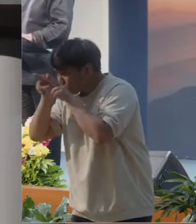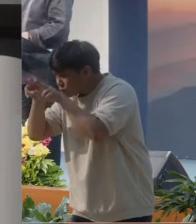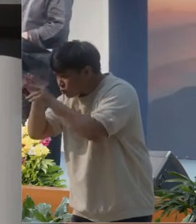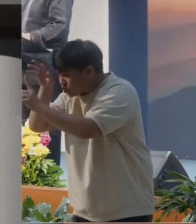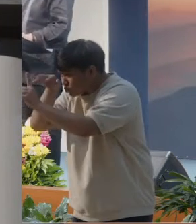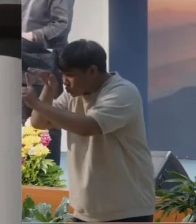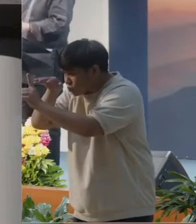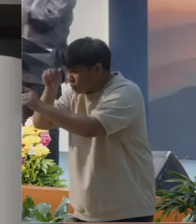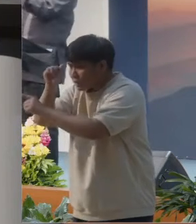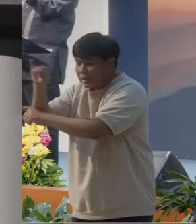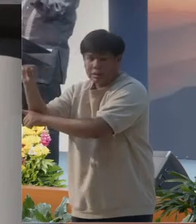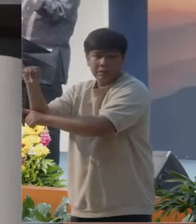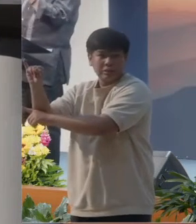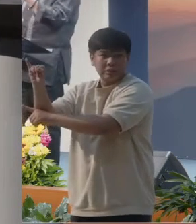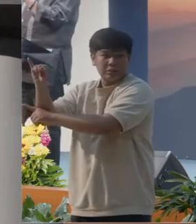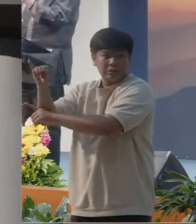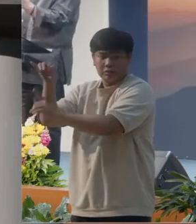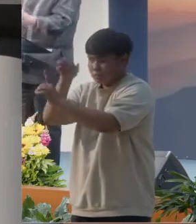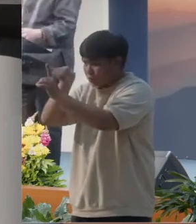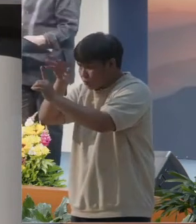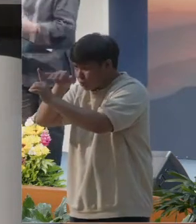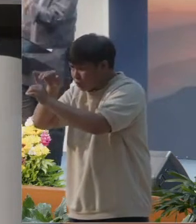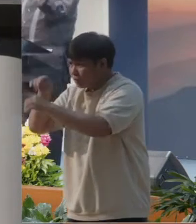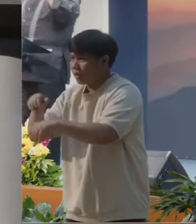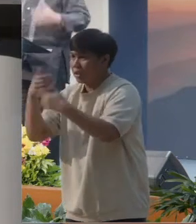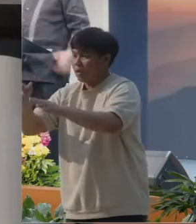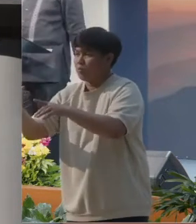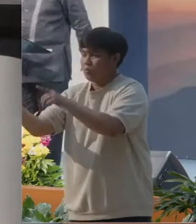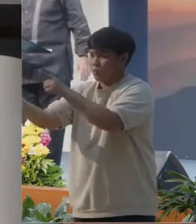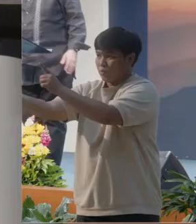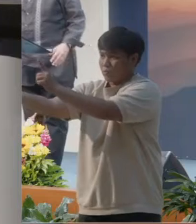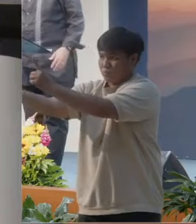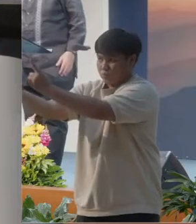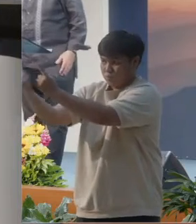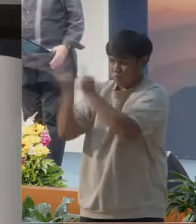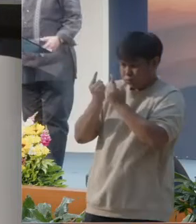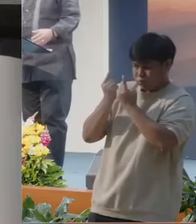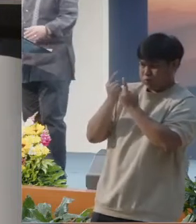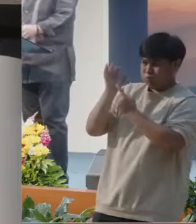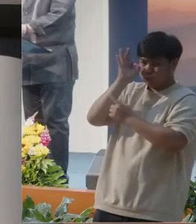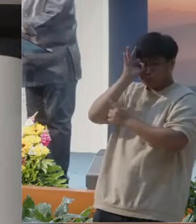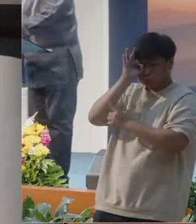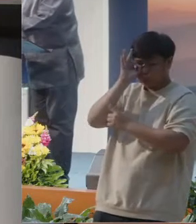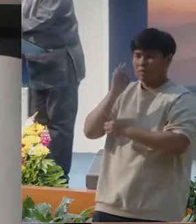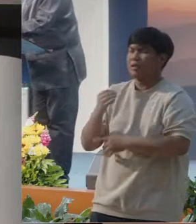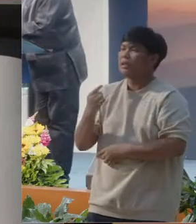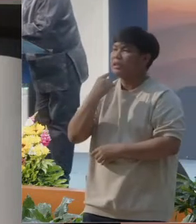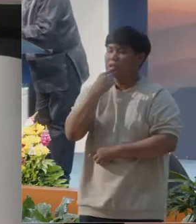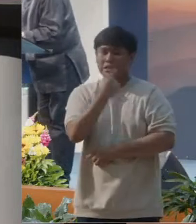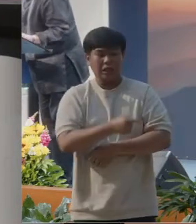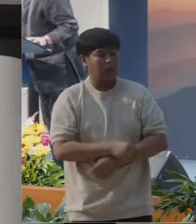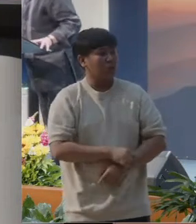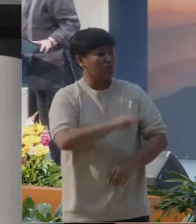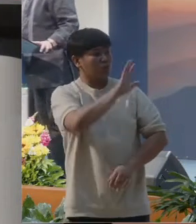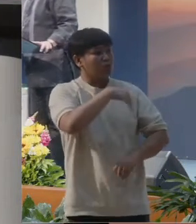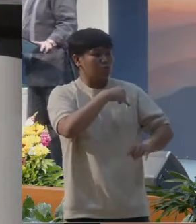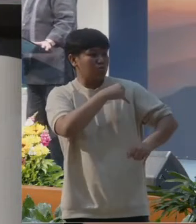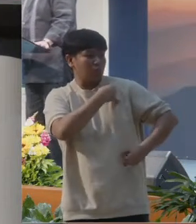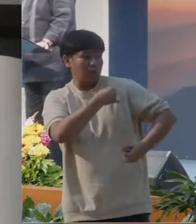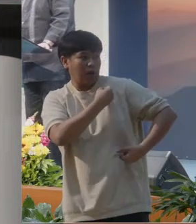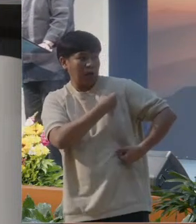ang Ai. Titignan yung Ai. At nung bumalik yung dalawang espiya, abay, pagbalik sabing ganun